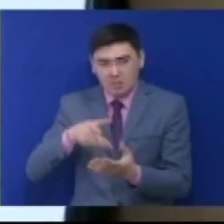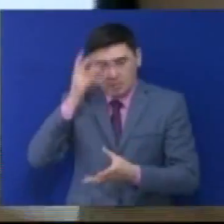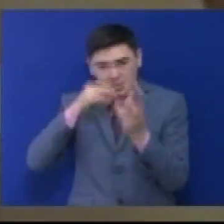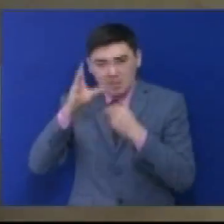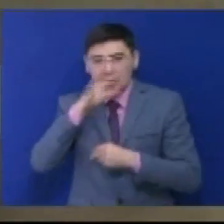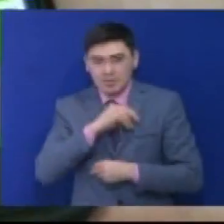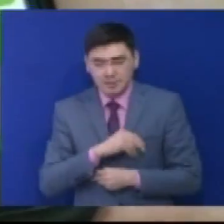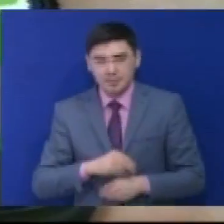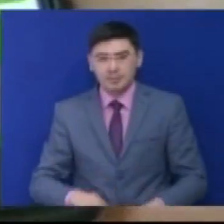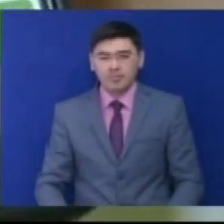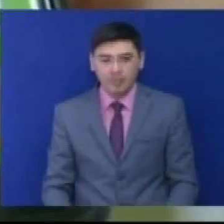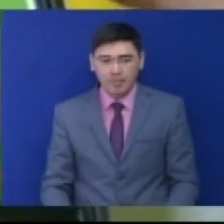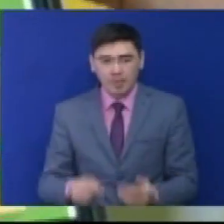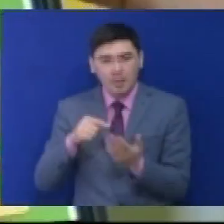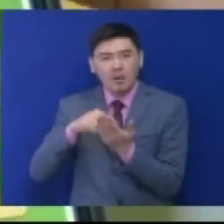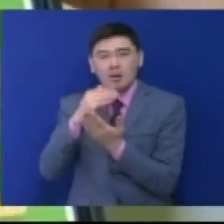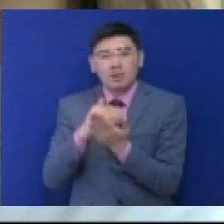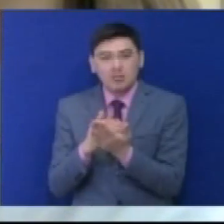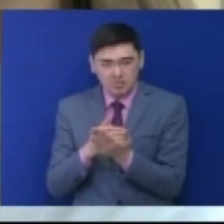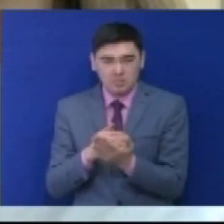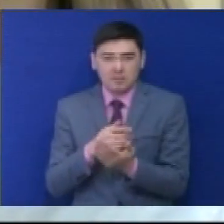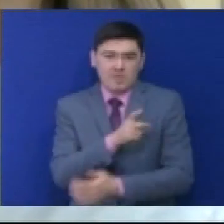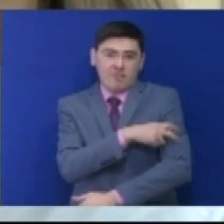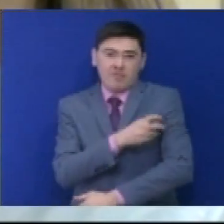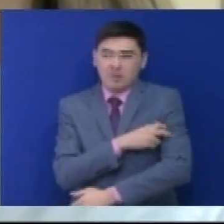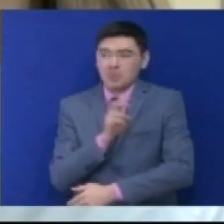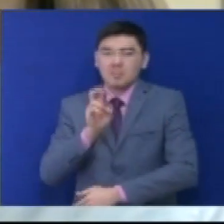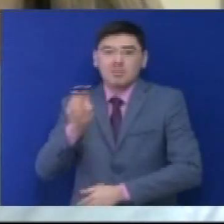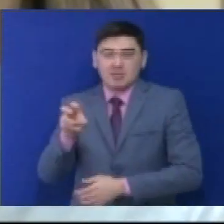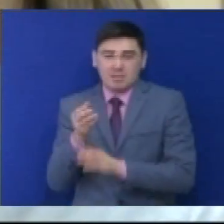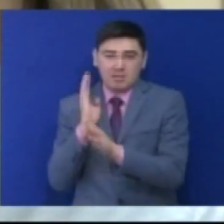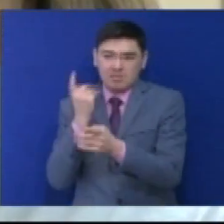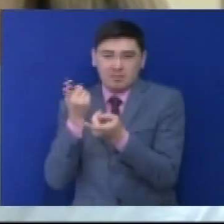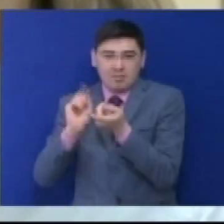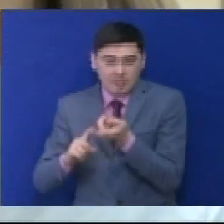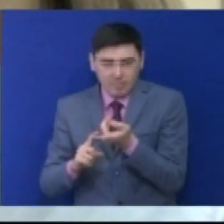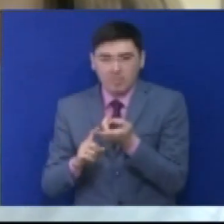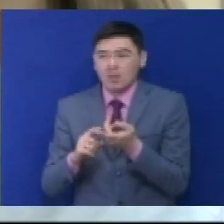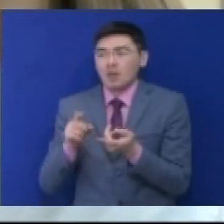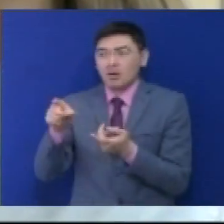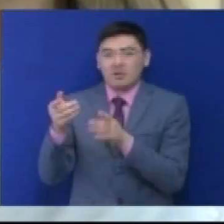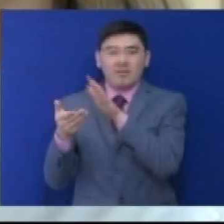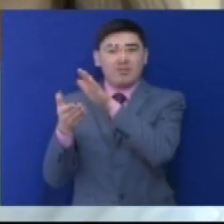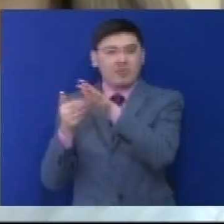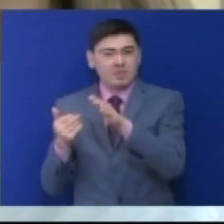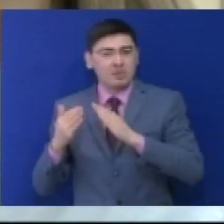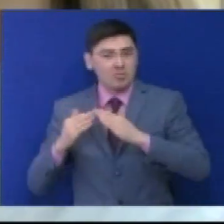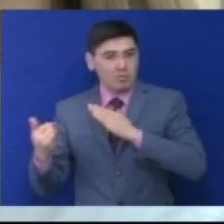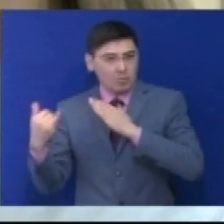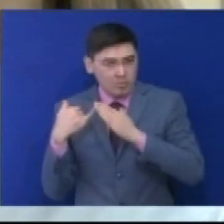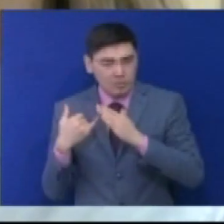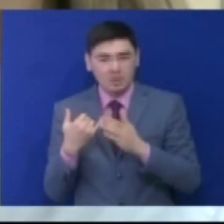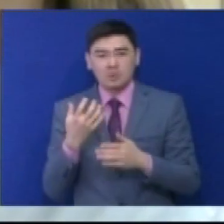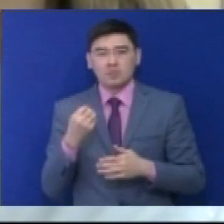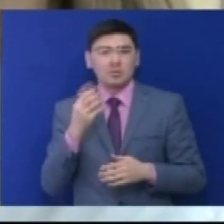түрлі қызмет атқарады. Қосымшада дәрігердің қабылдауына жазылу, дәрігерді үйге шақырту, дабыл нүктесі бар. Соңғысы жүкті әйелдер